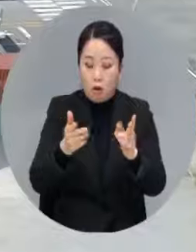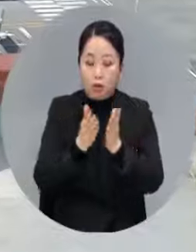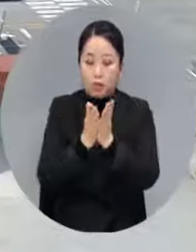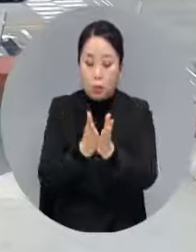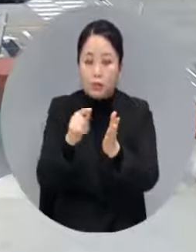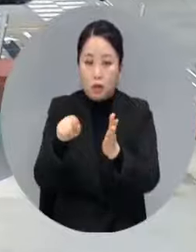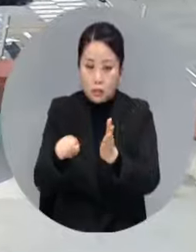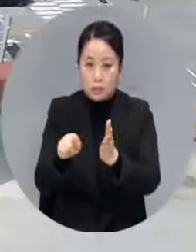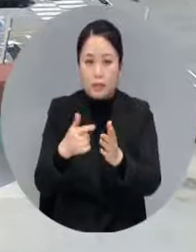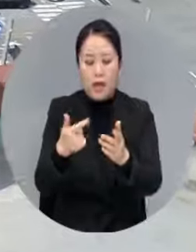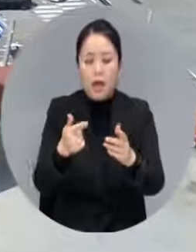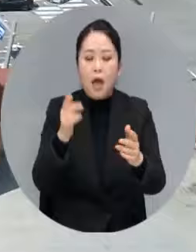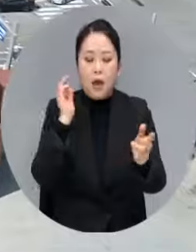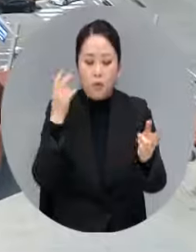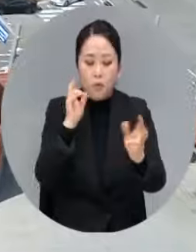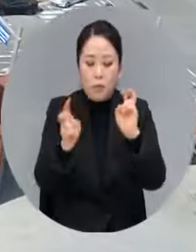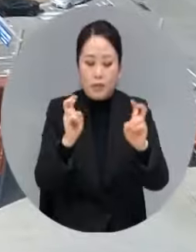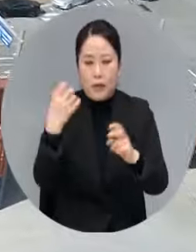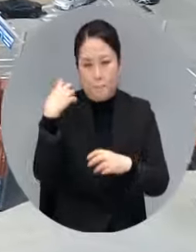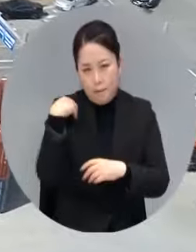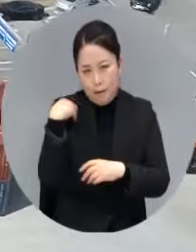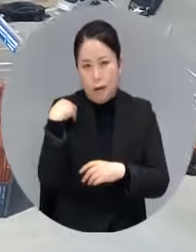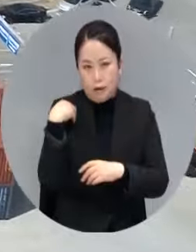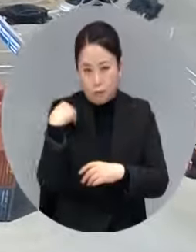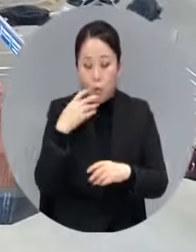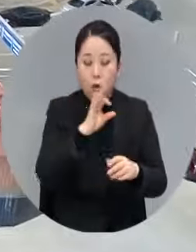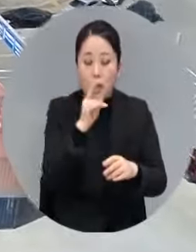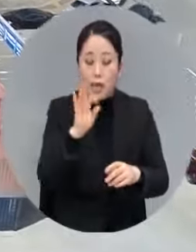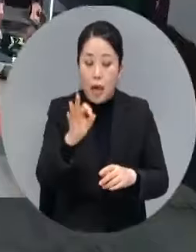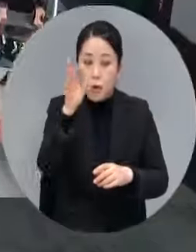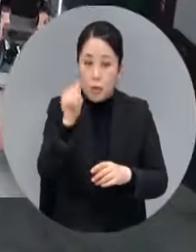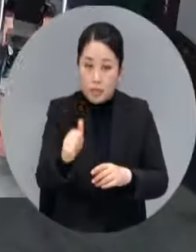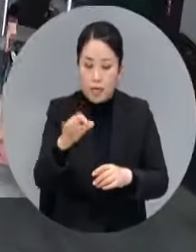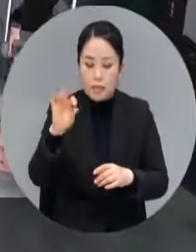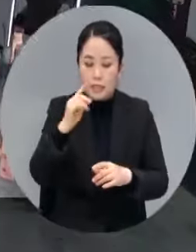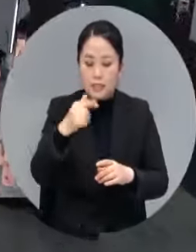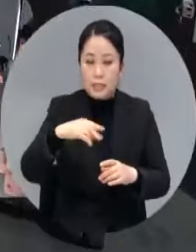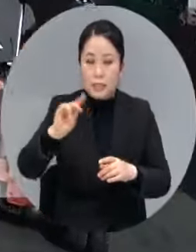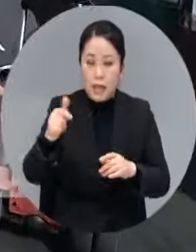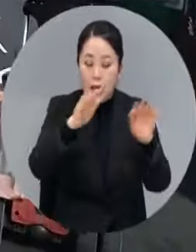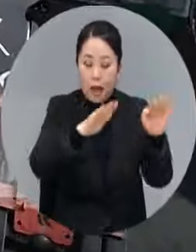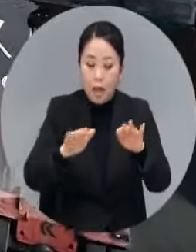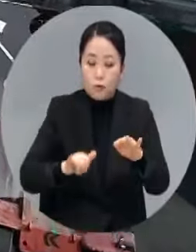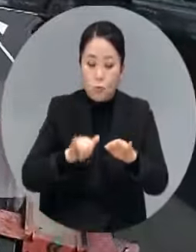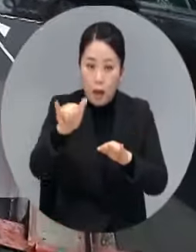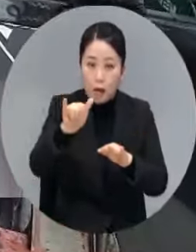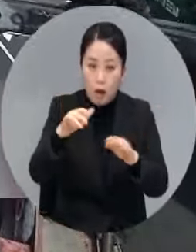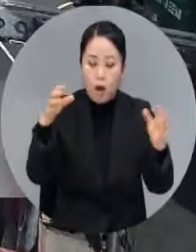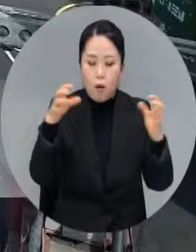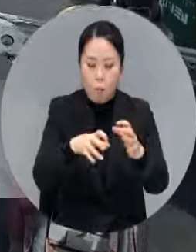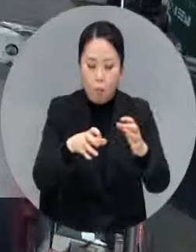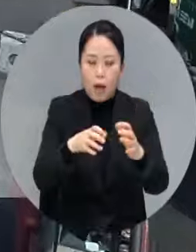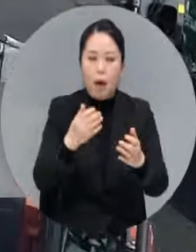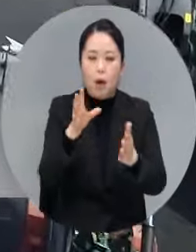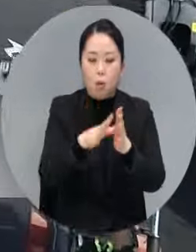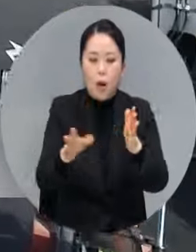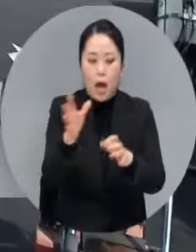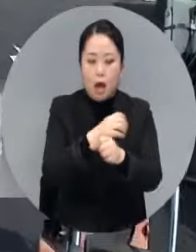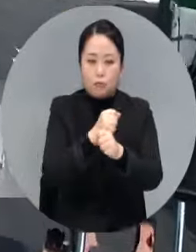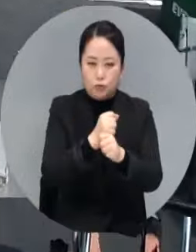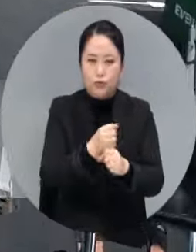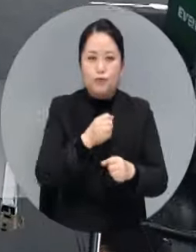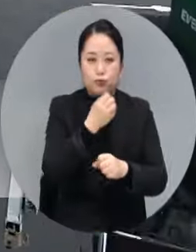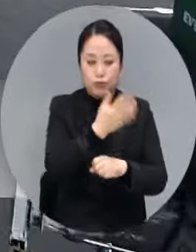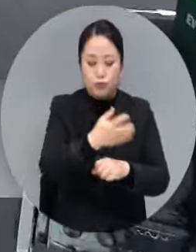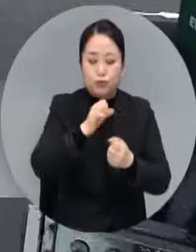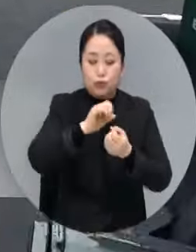있고, 양재생 회장은 은산 해운항공을 운영하면서 복합 화물 운송 중개와 관련 분야에서 글로벌